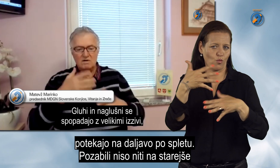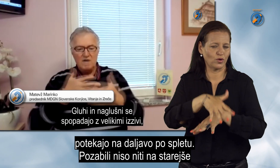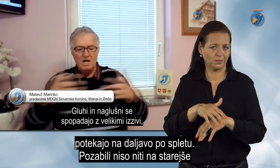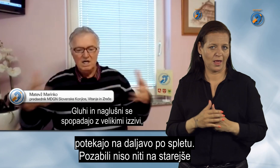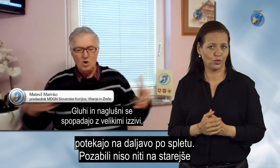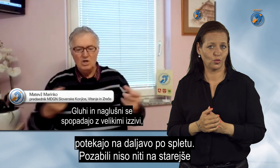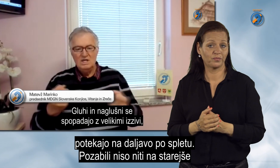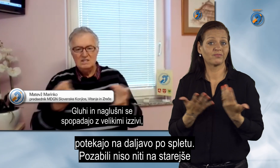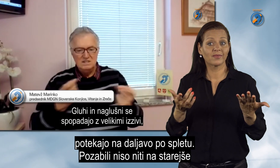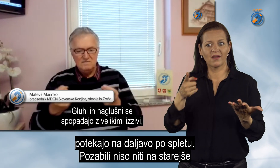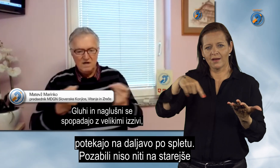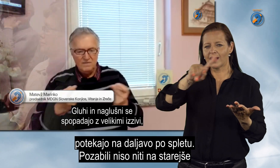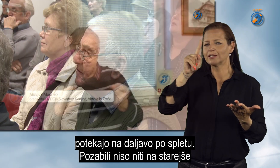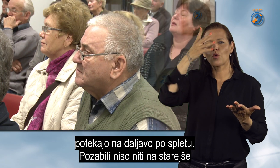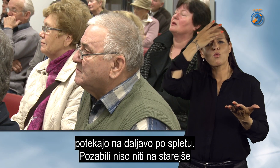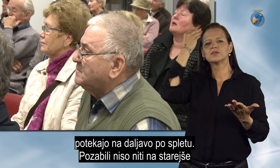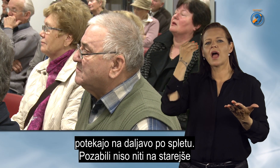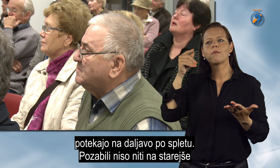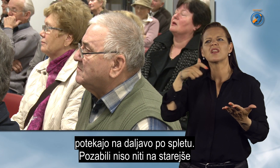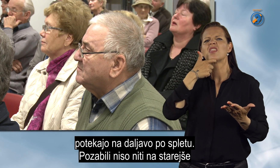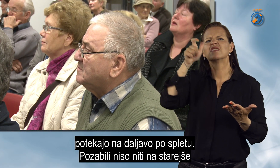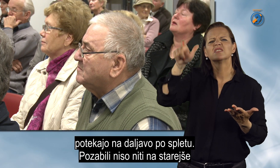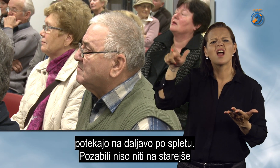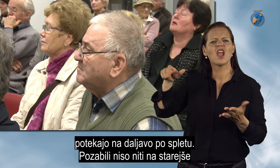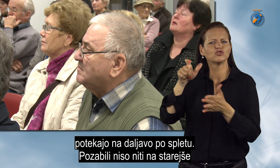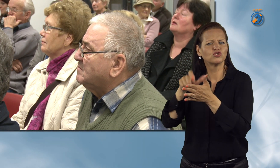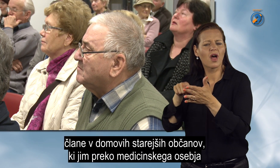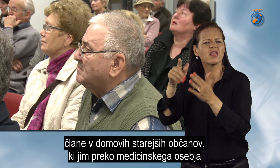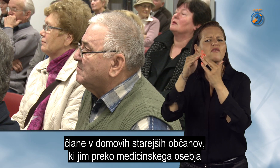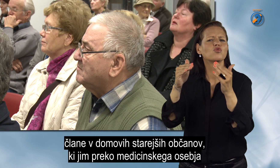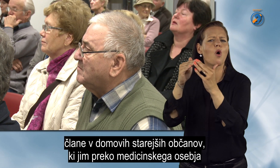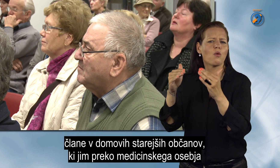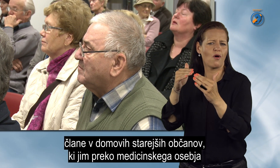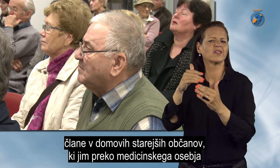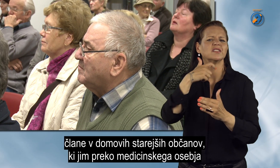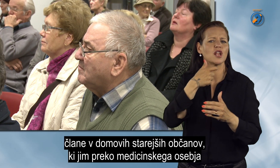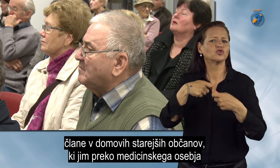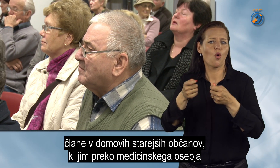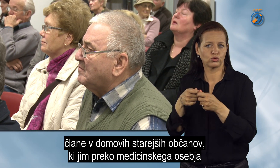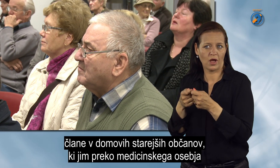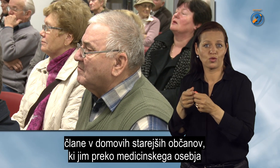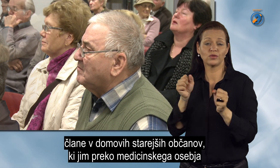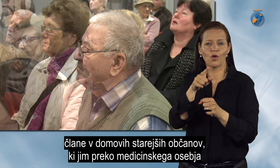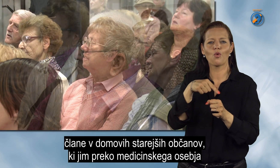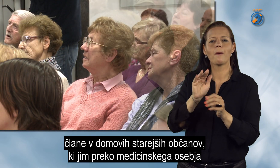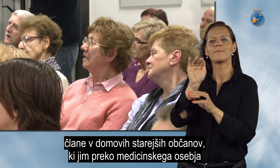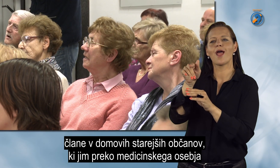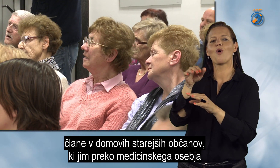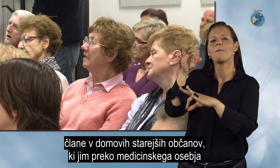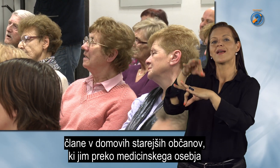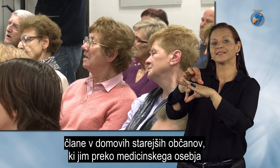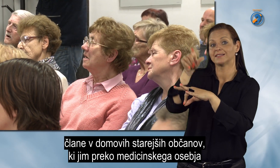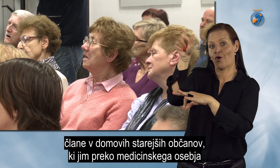spletu. Pozabili niso niti na starejše občane v domovih starejših občanov, ki jim preko